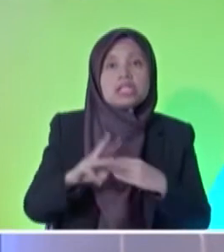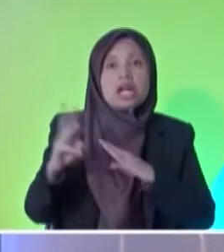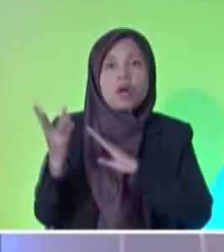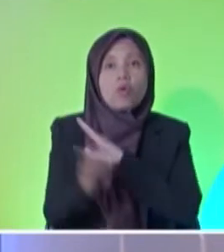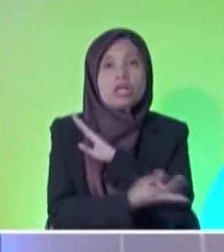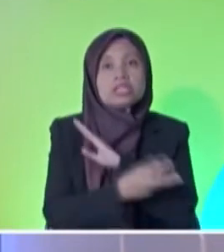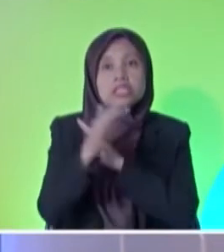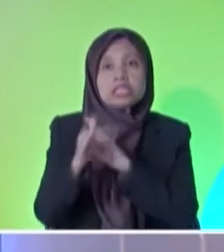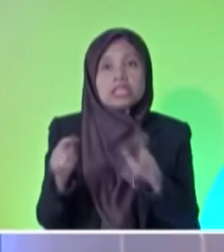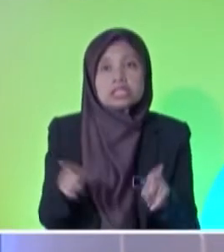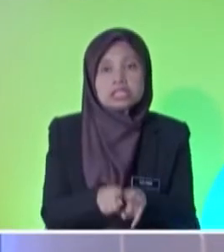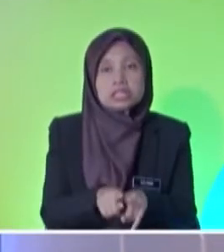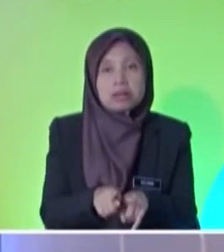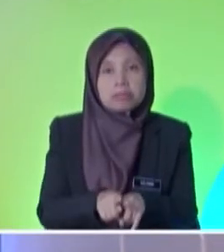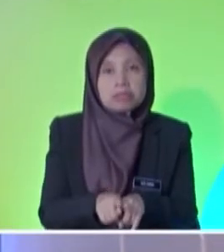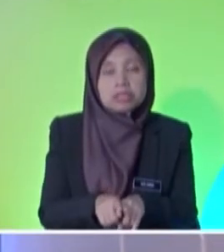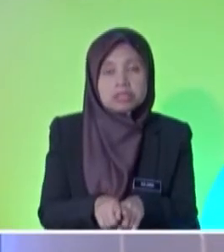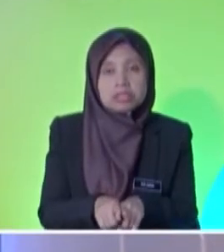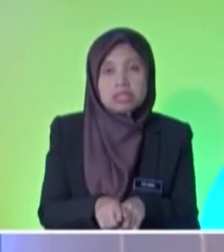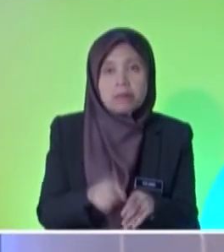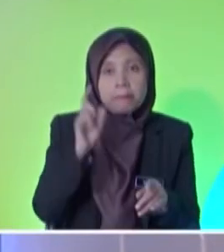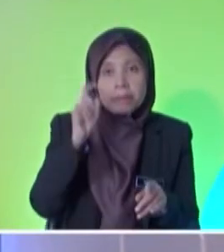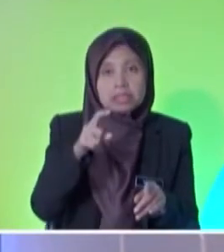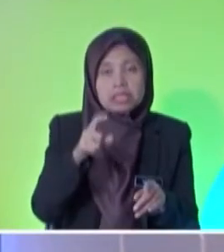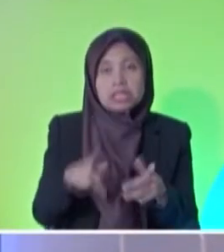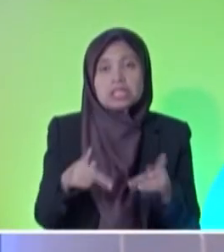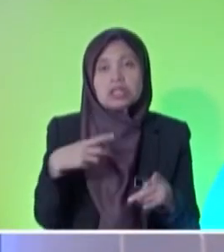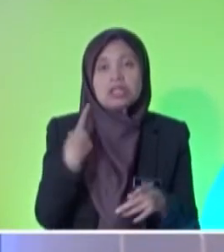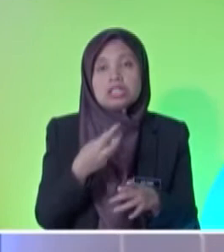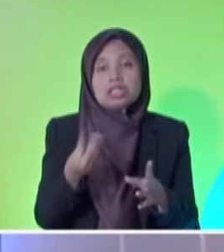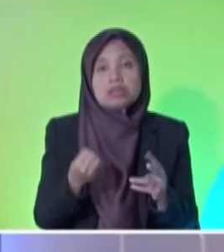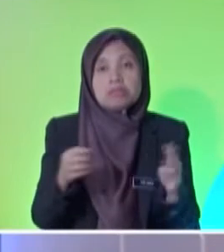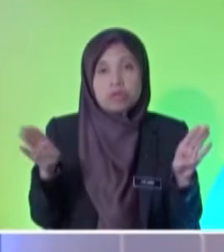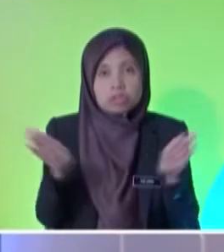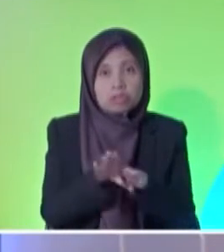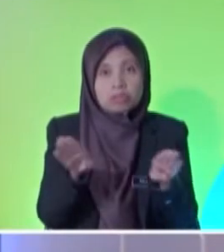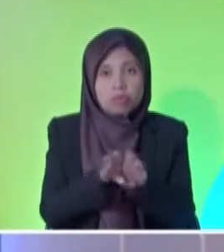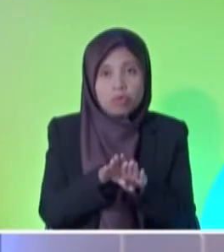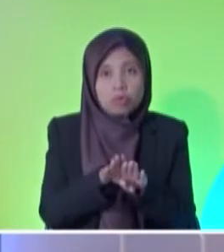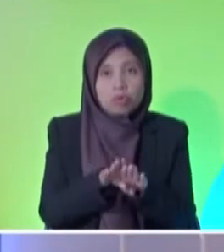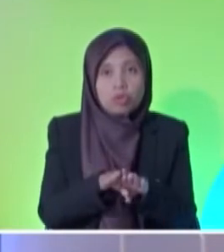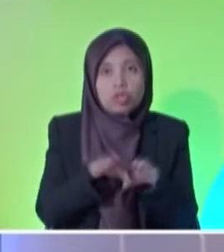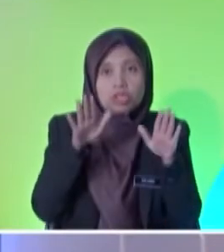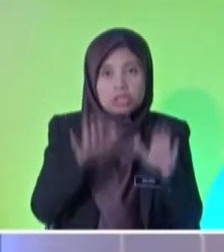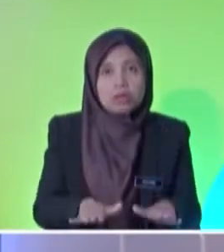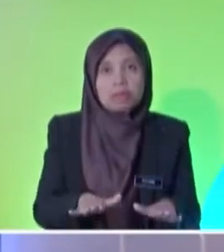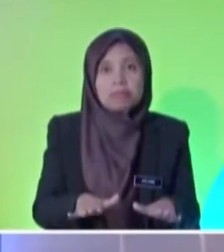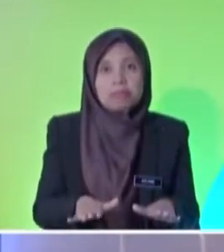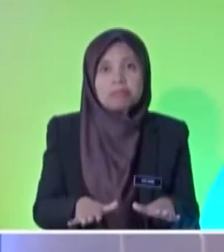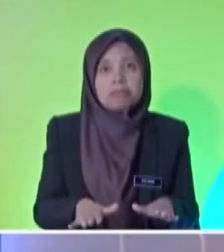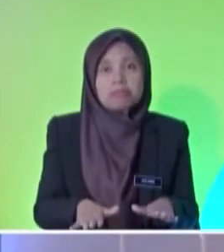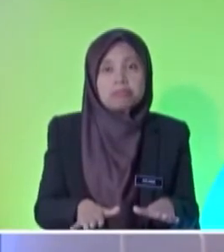hotel yang sama tadi oke pasti kalau Kitana tepuk ataupun coklat senang cap